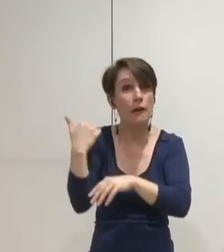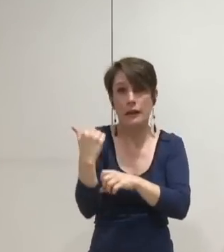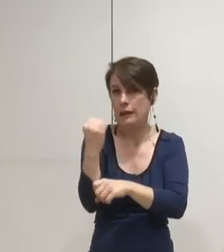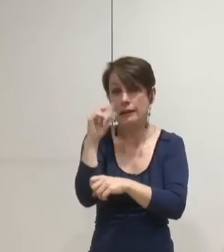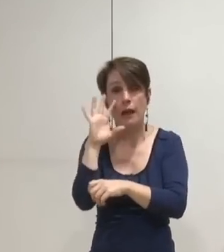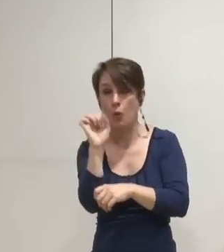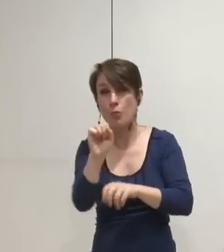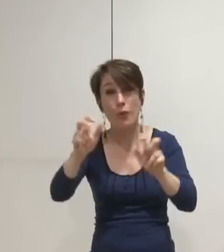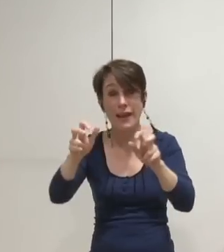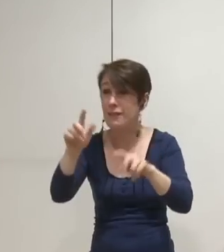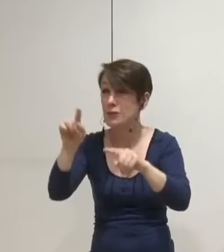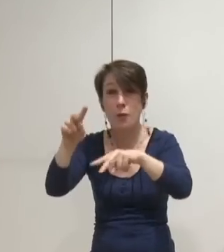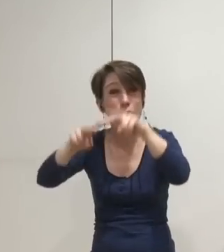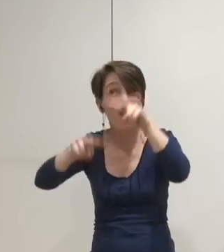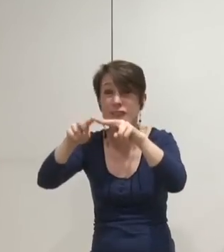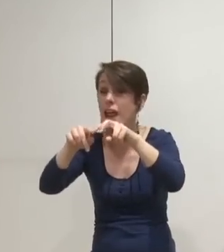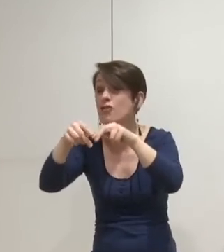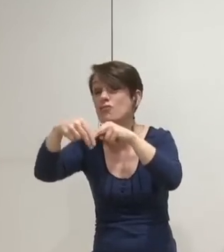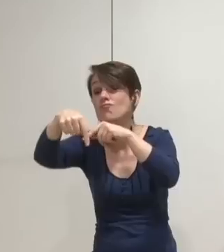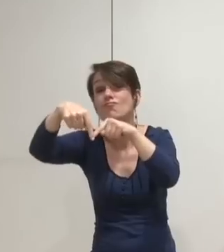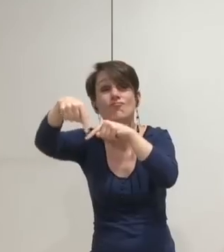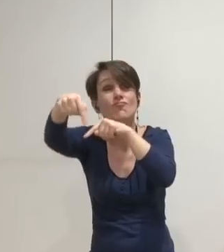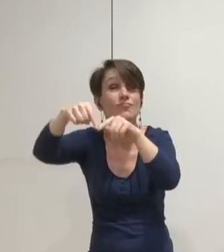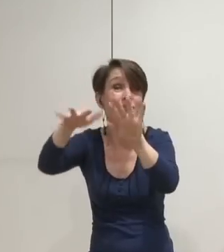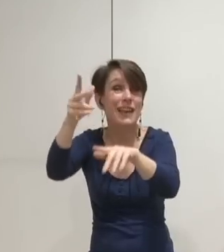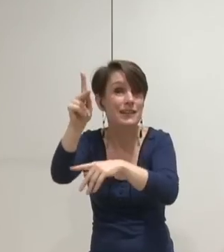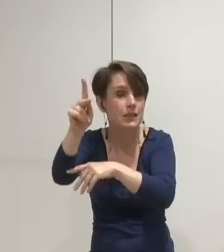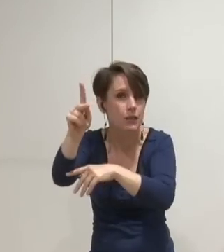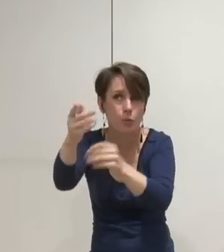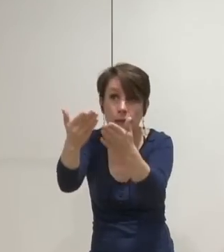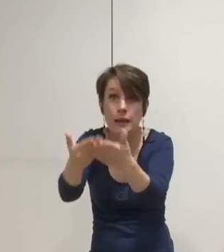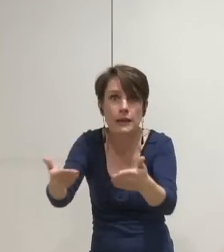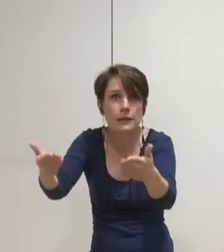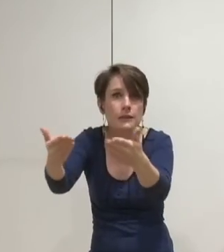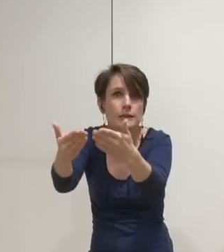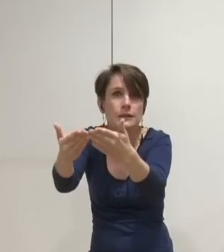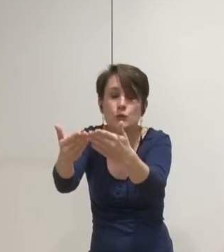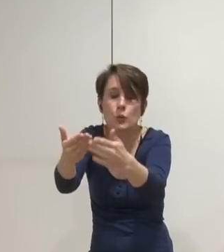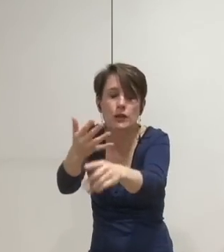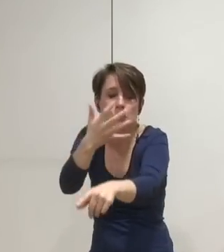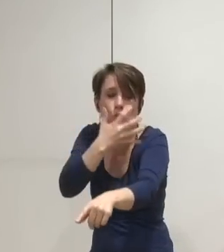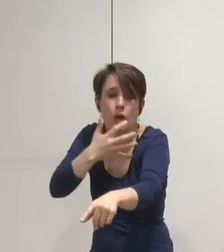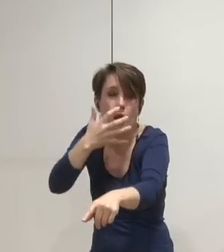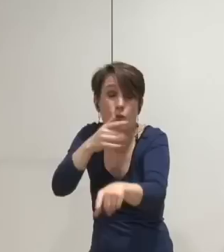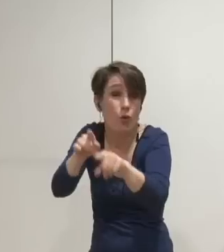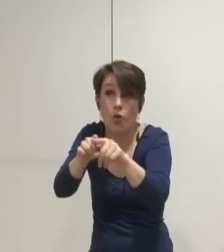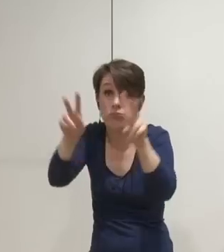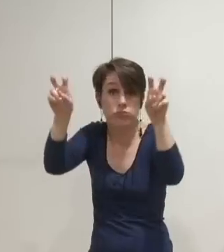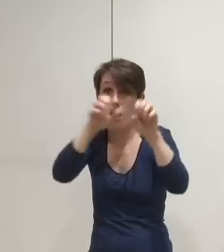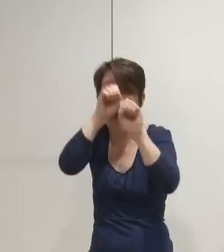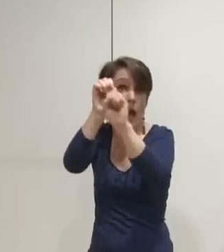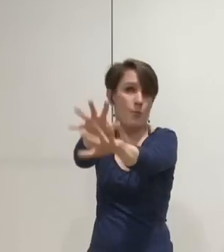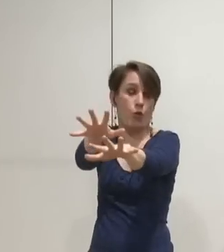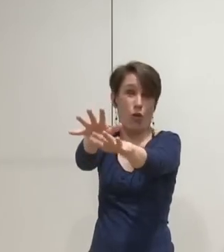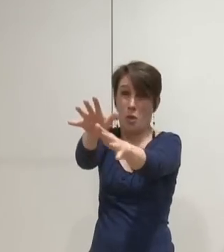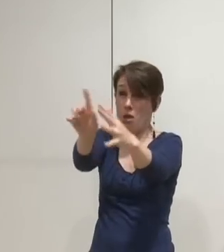d'une quinzaine de kilomètres était aujourd'hui dans une situation qu'elle ressente comme étant une situation d'abandon y compris de la part d'ONG extrêmement